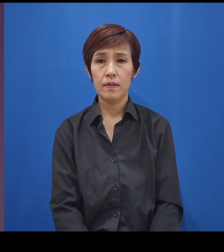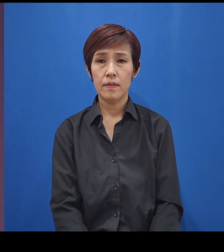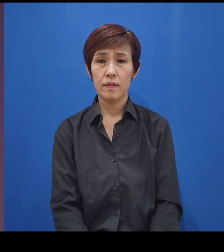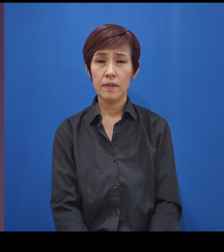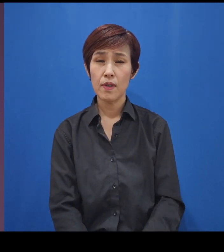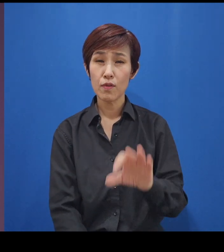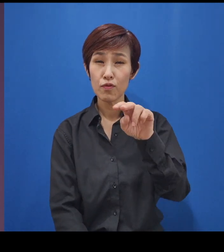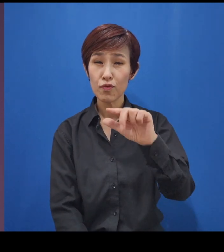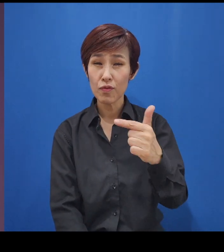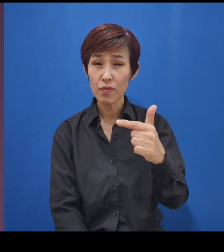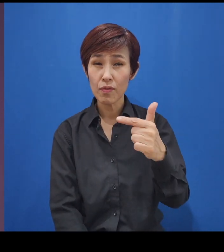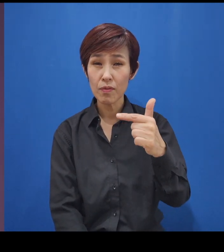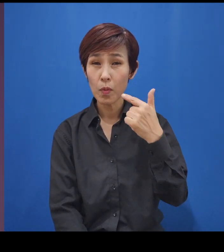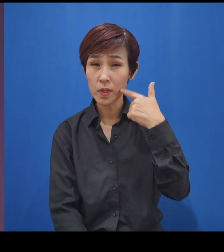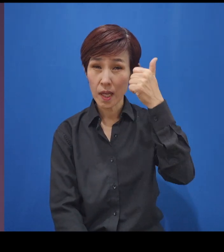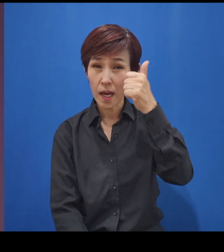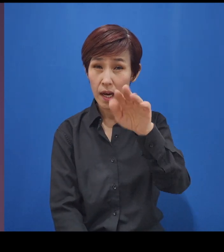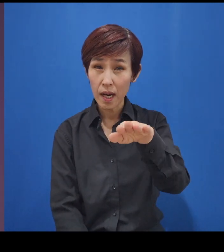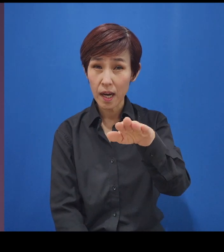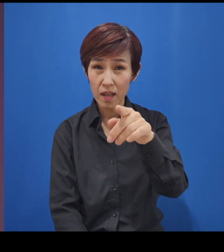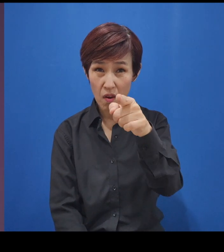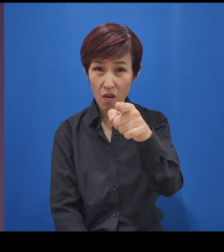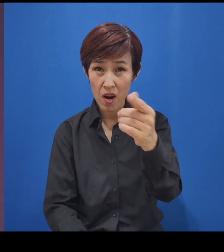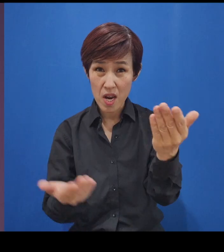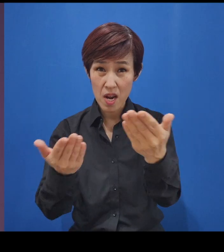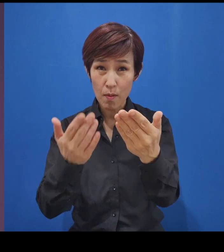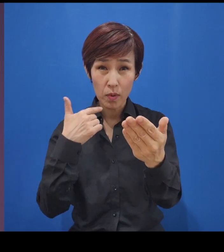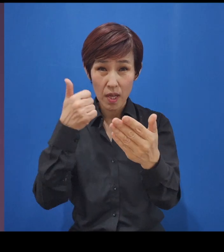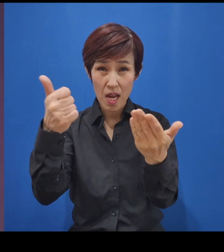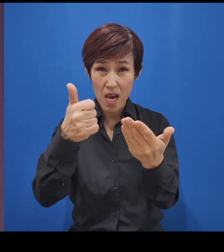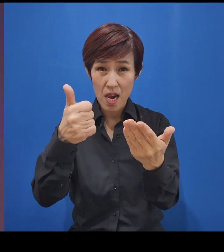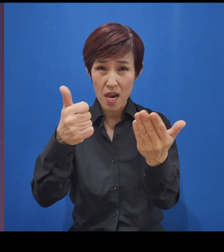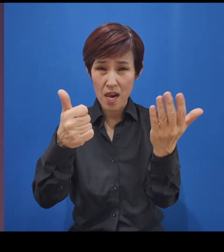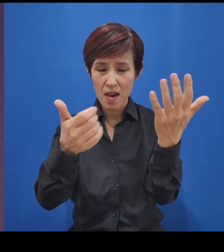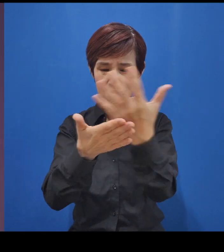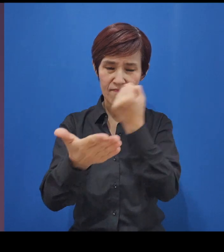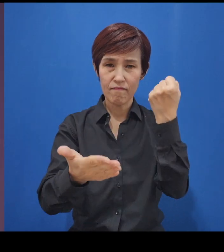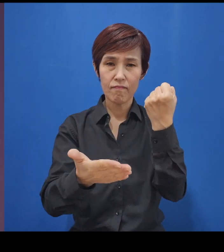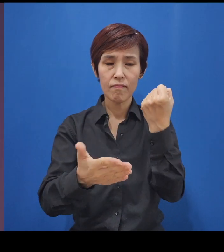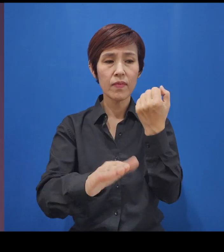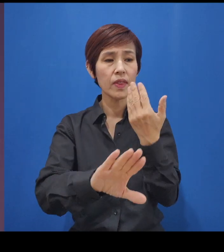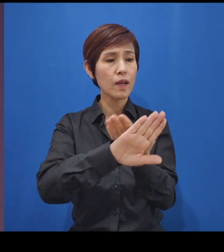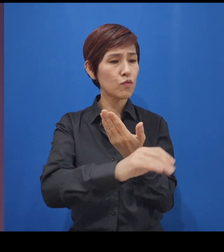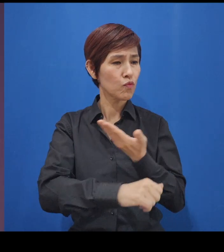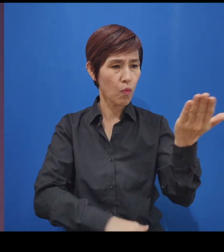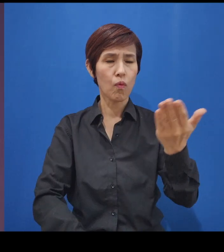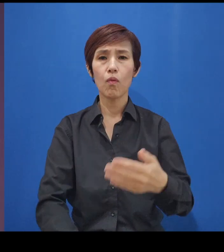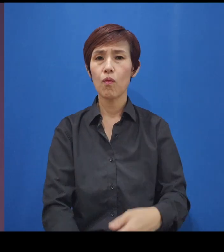윤상동 목사, 네 직분 내가 떼서 네 이웃에게 준다.